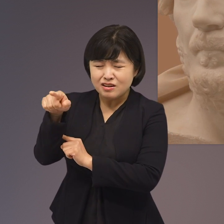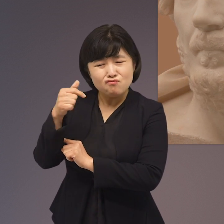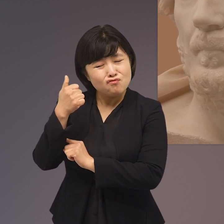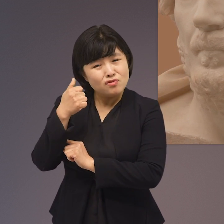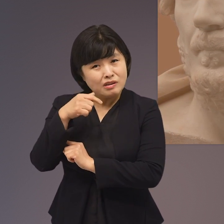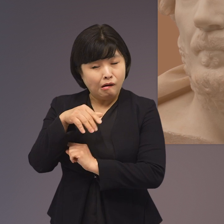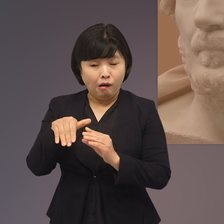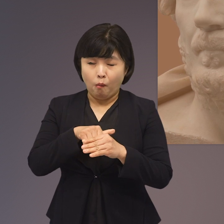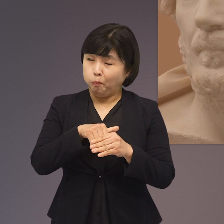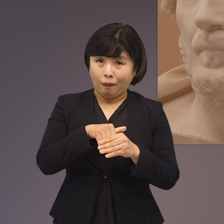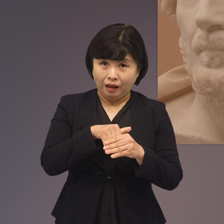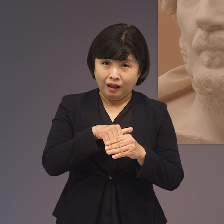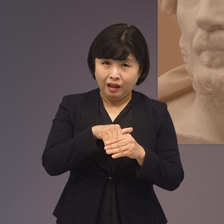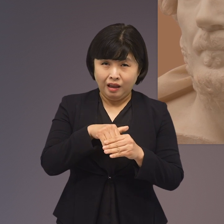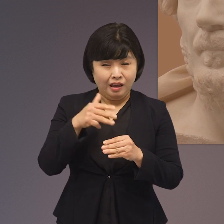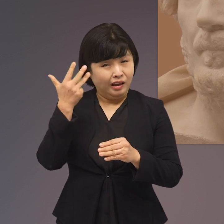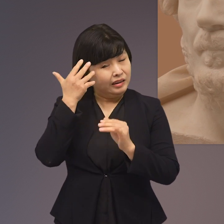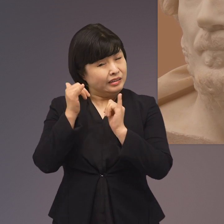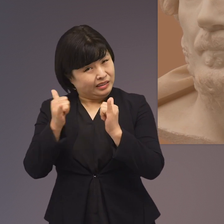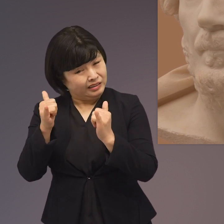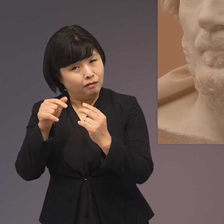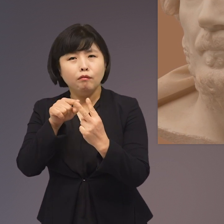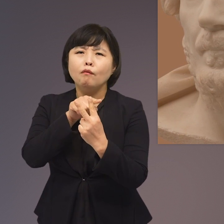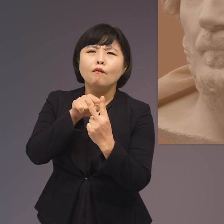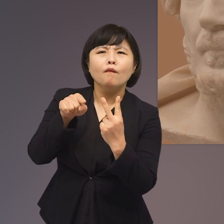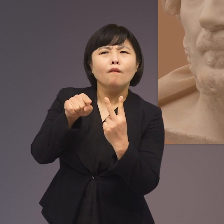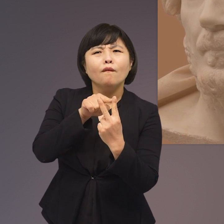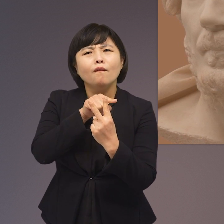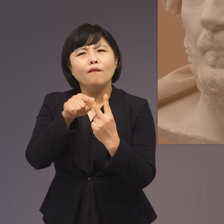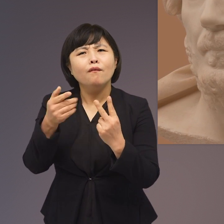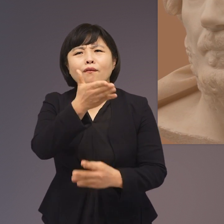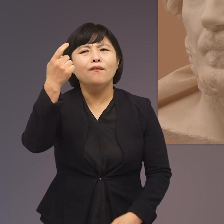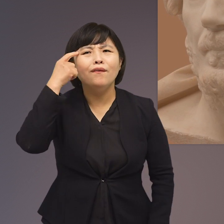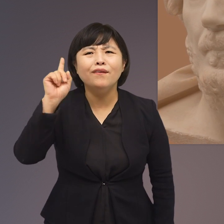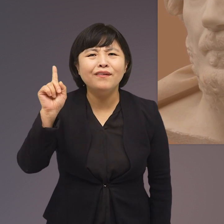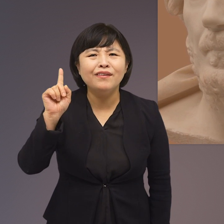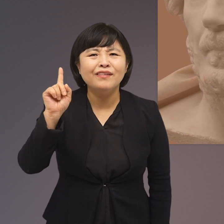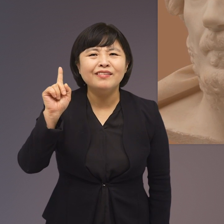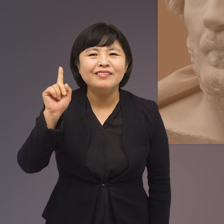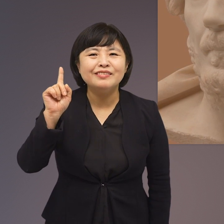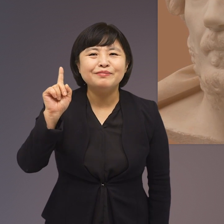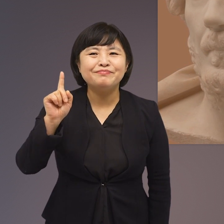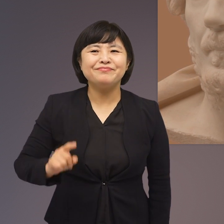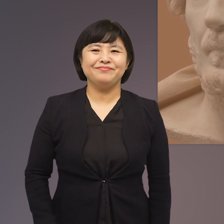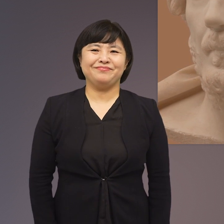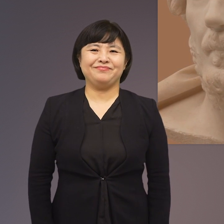도대체 이 두상의 주인공은 누굴까요? 야만인일까요? 철학자일까요?